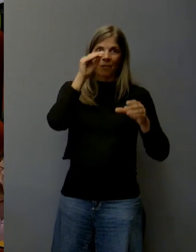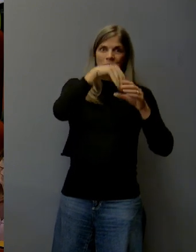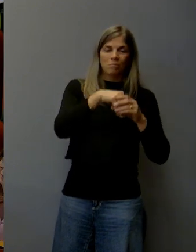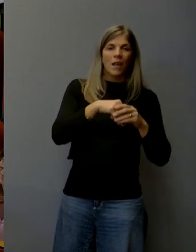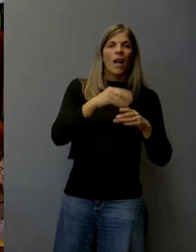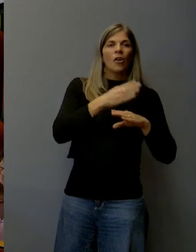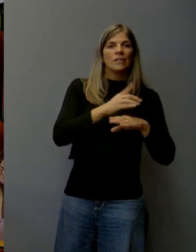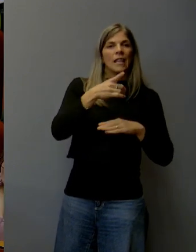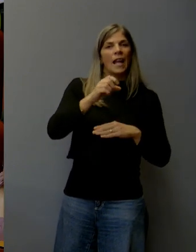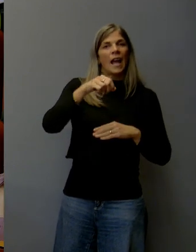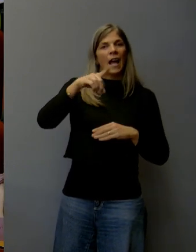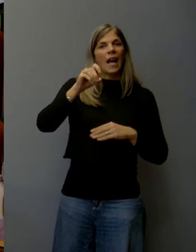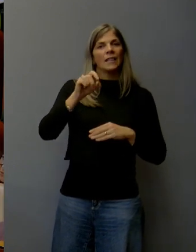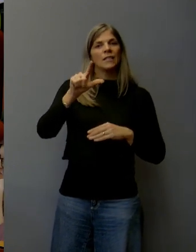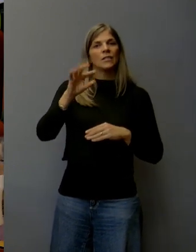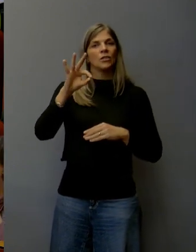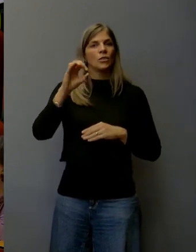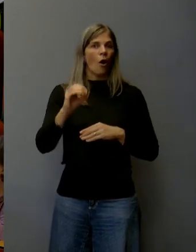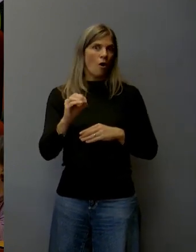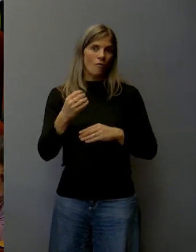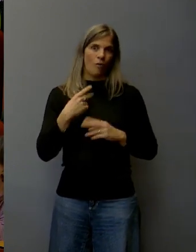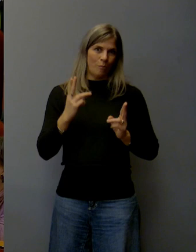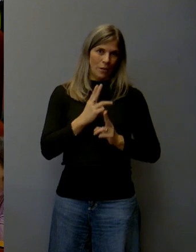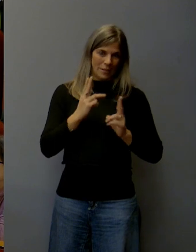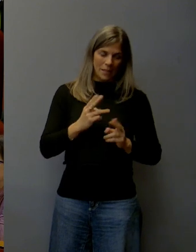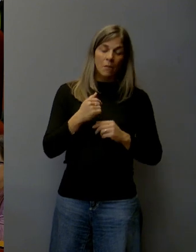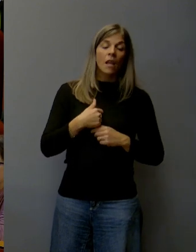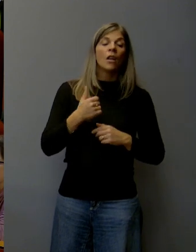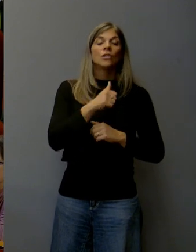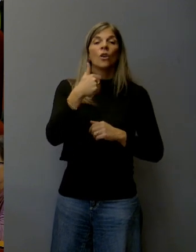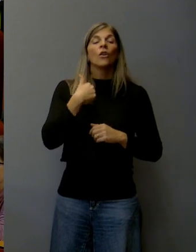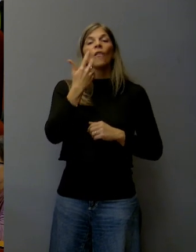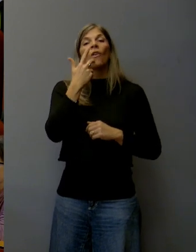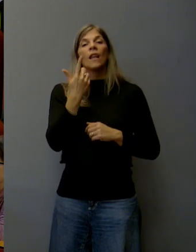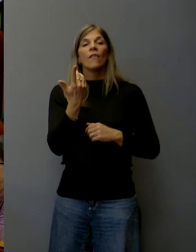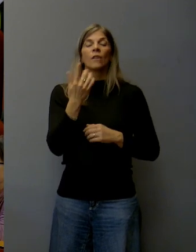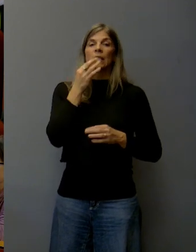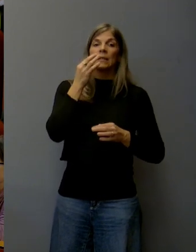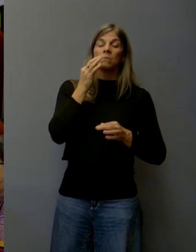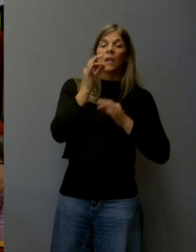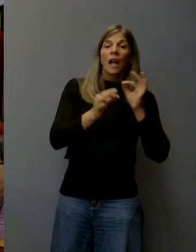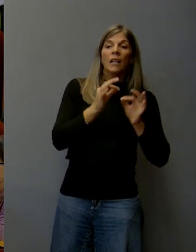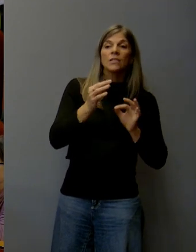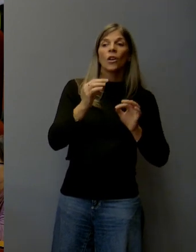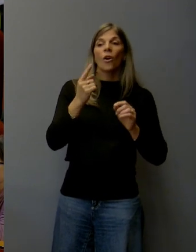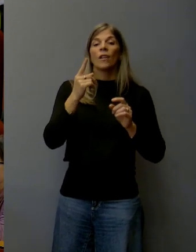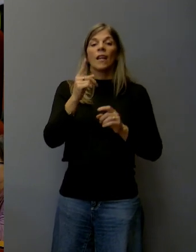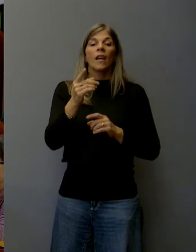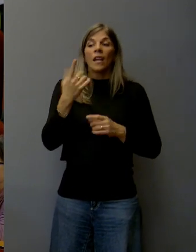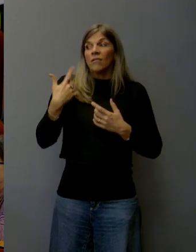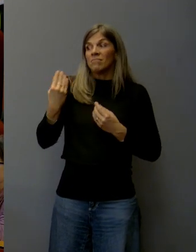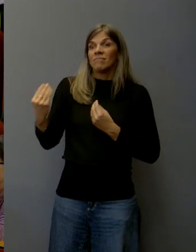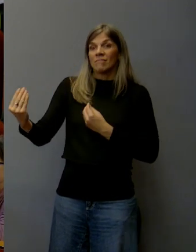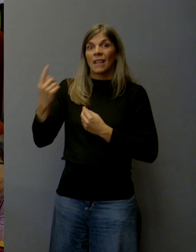Colgo l'occasione per dirgli che io Volevo una spiegazione che quella che è stata testimoniata da dai